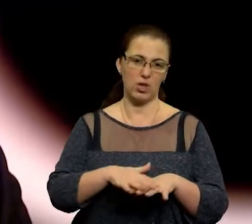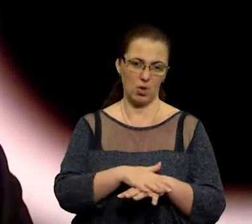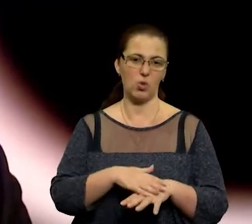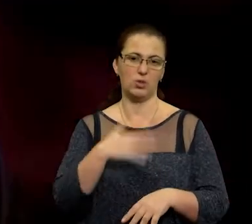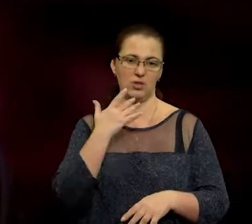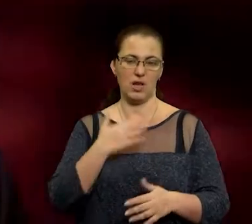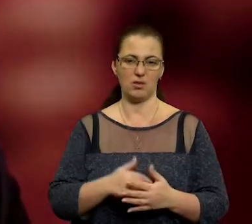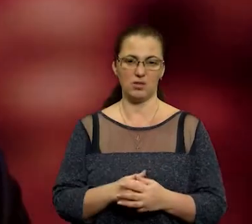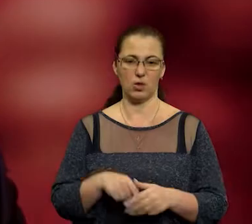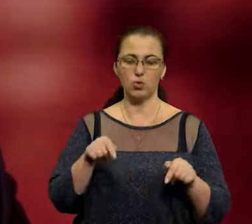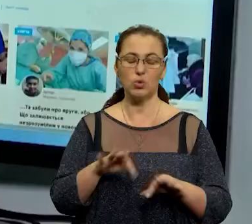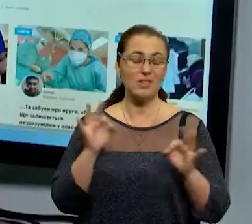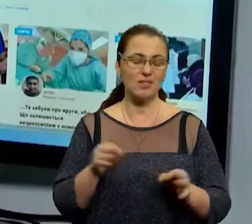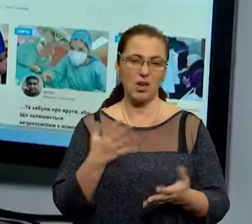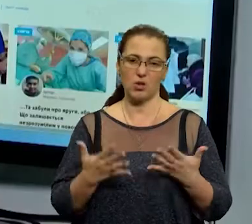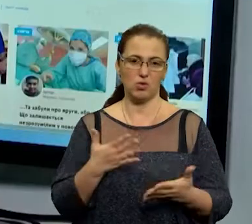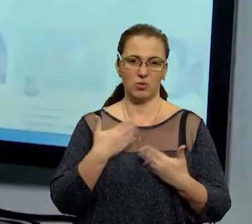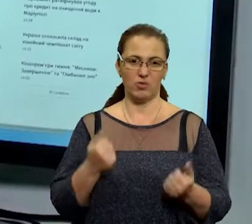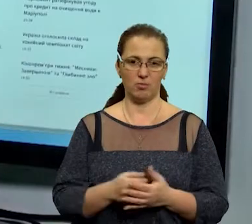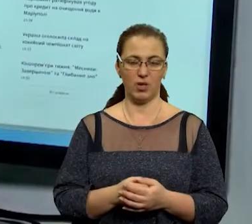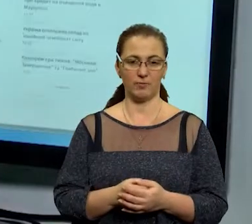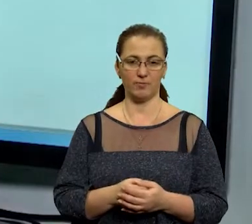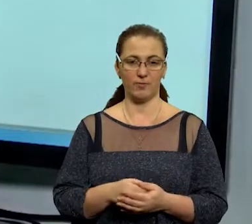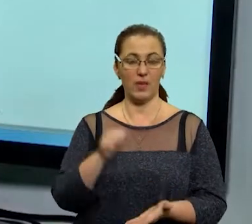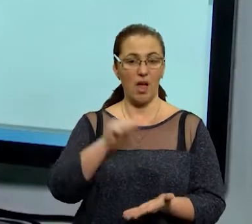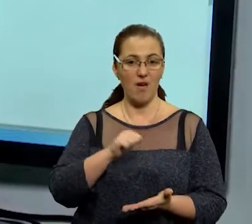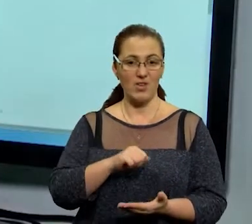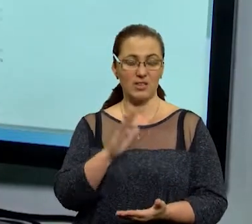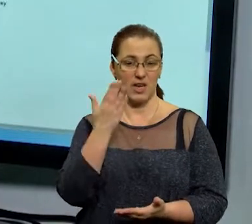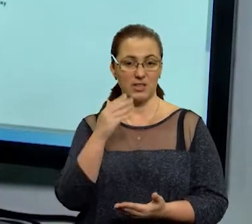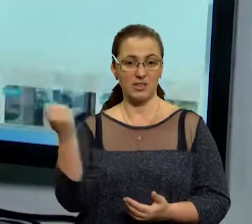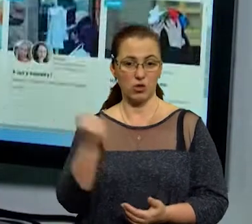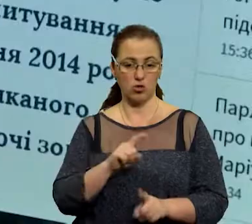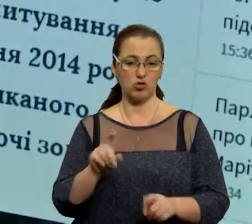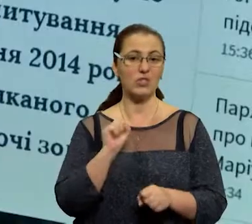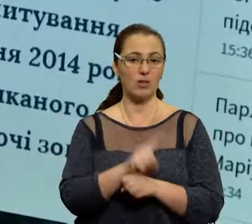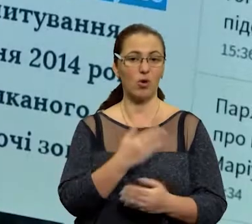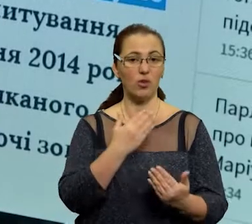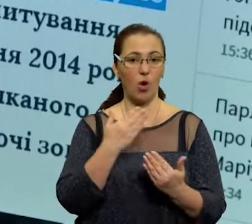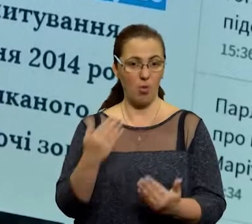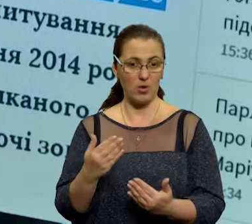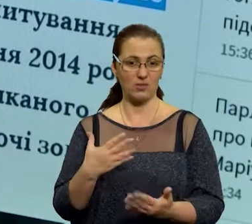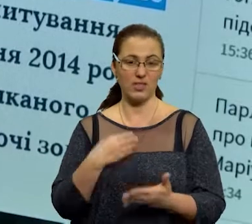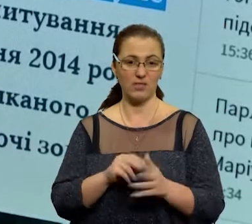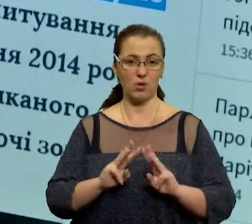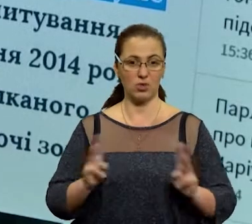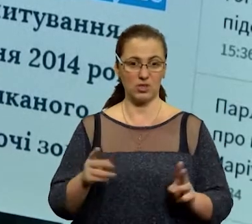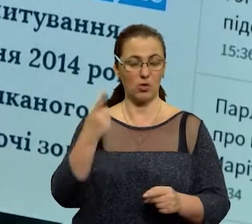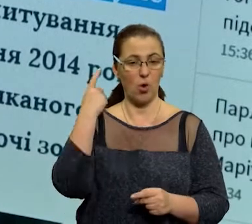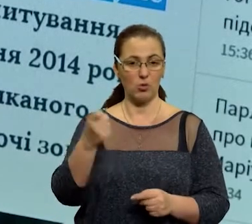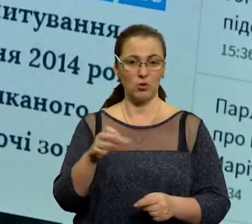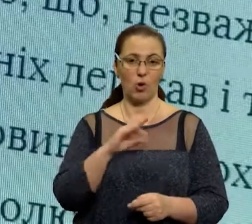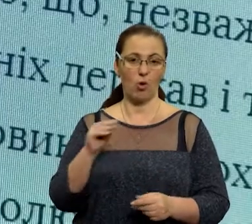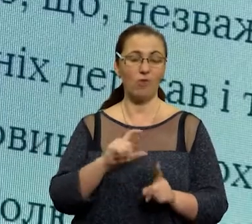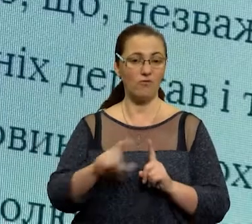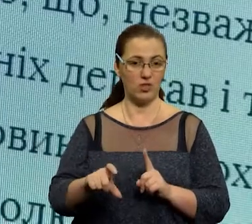українській нації. Тут жодних сумнівів нема. Натомість видання «Дзеркало тижня», яке й замовило опитування у КМІСу, на своєму сайті оприлюднило офіційну